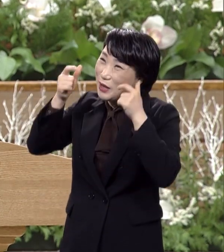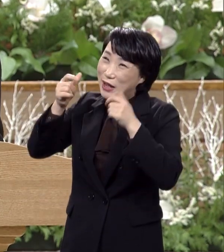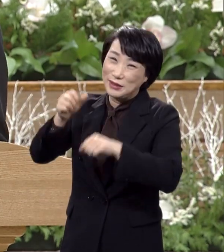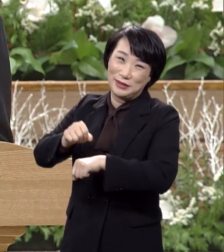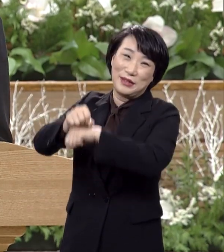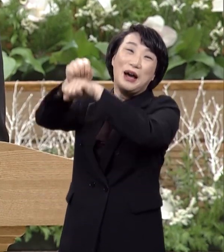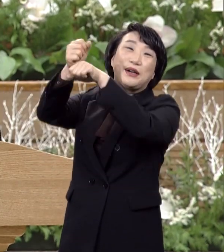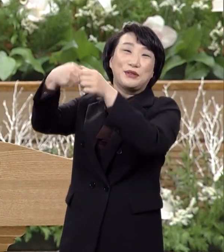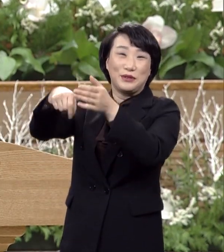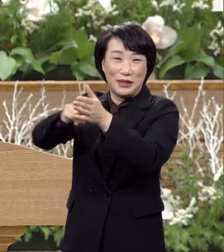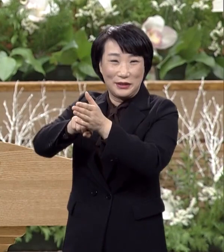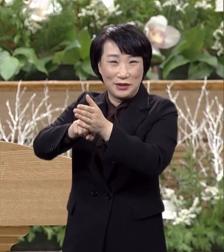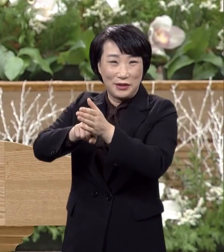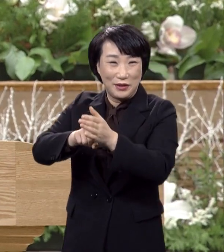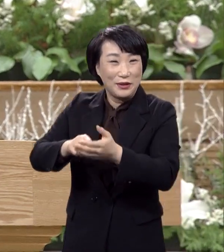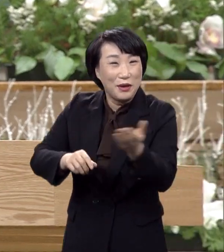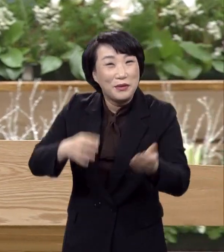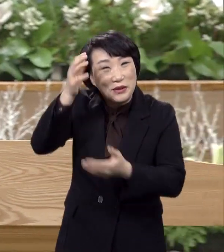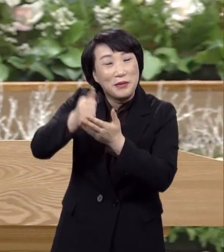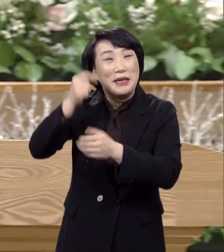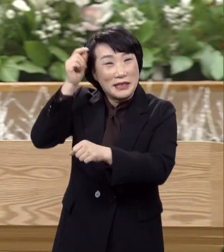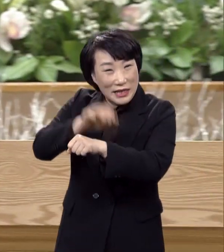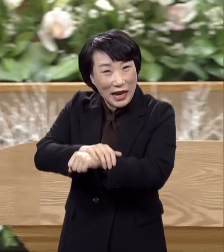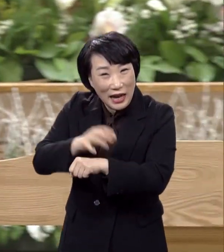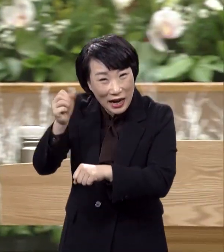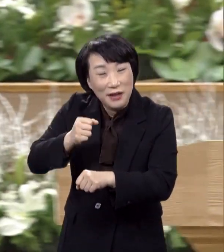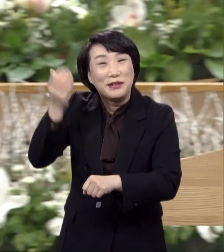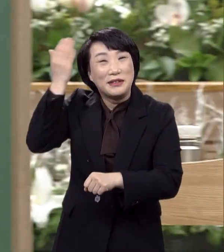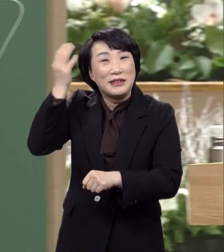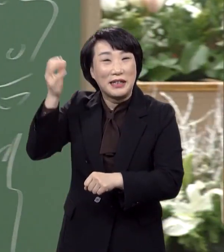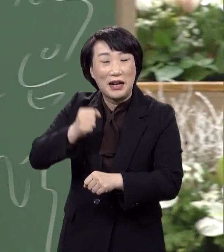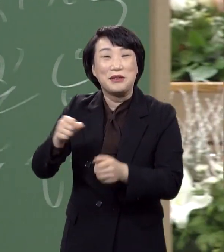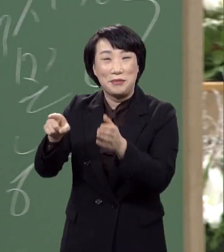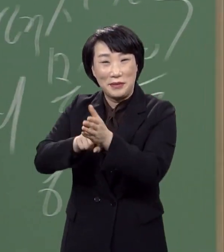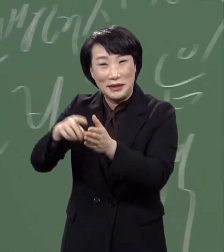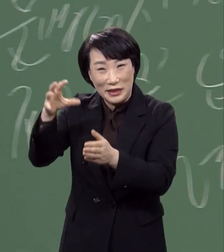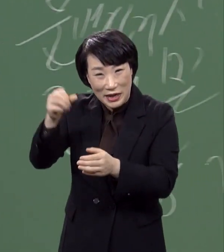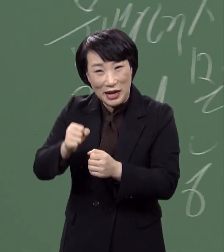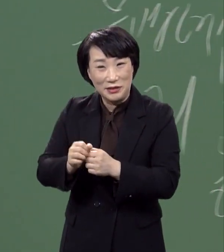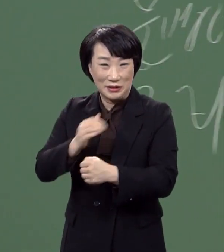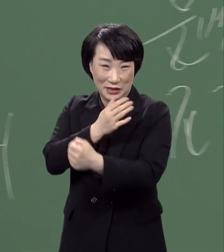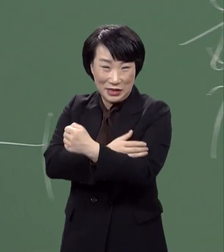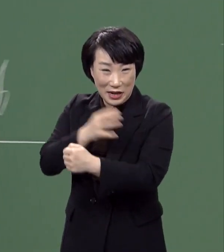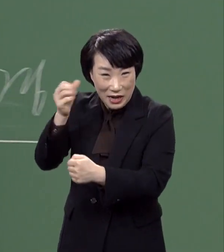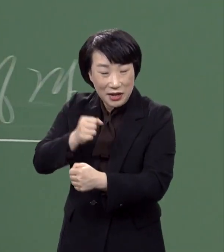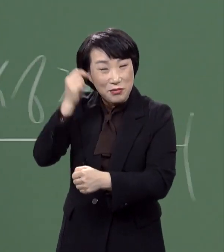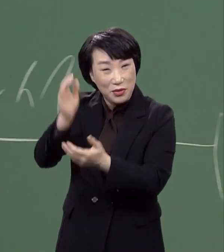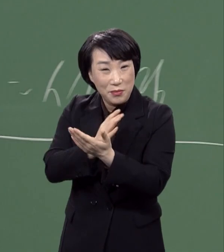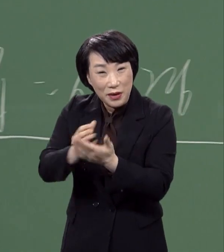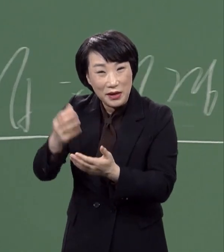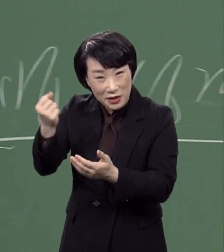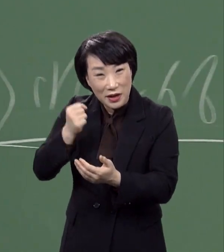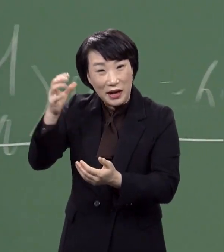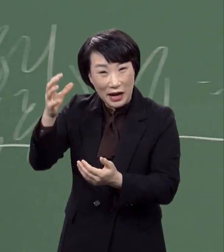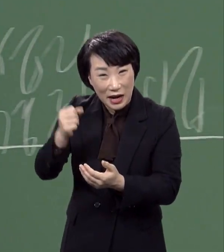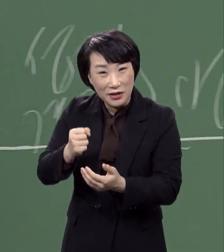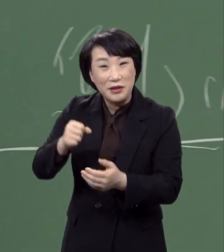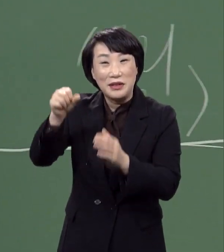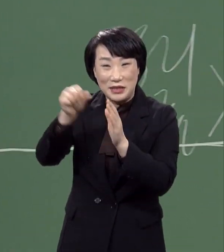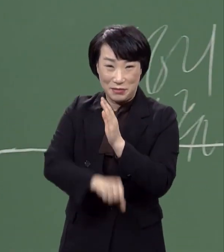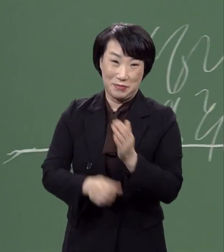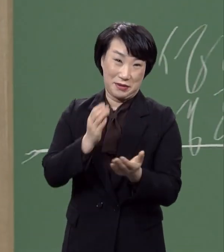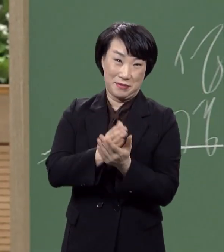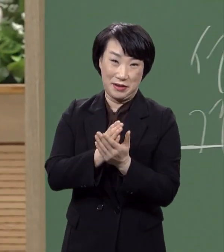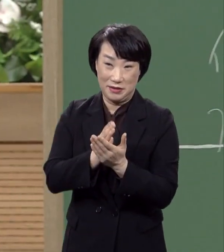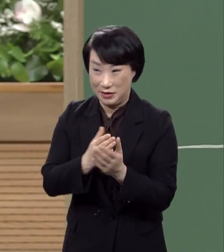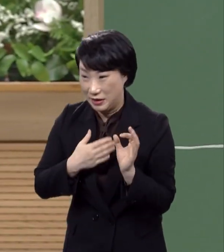두기 위해서 성령의 지혜로, 지식으로, 믿음으로, 능력으로, 분별력으로 실패하지